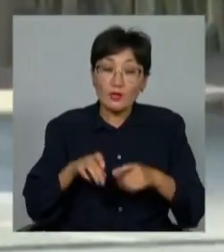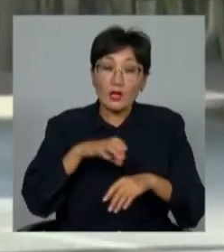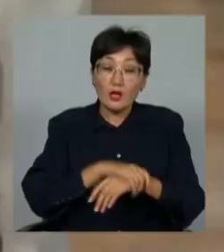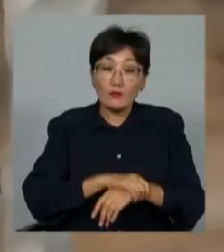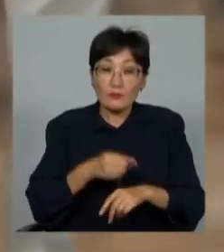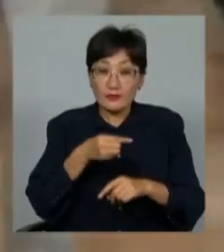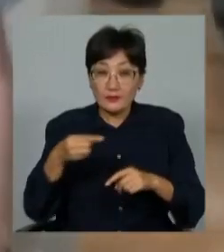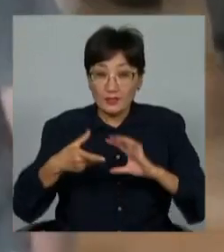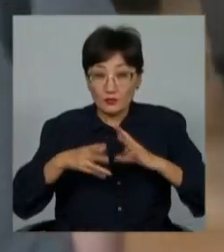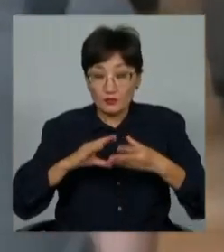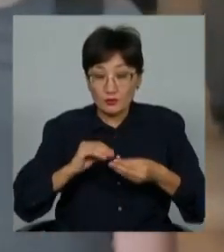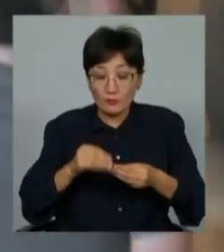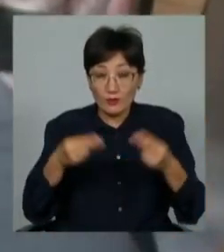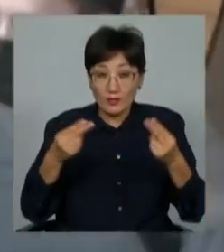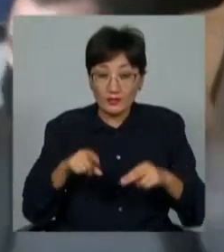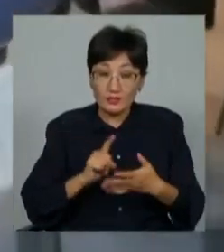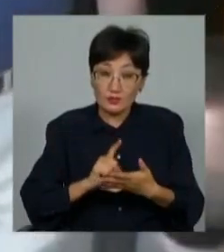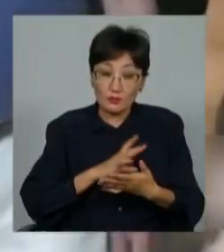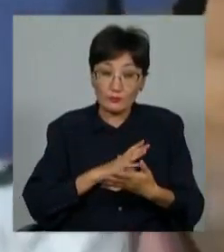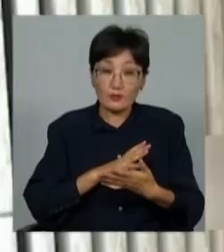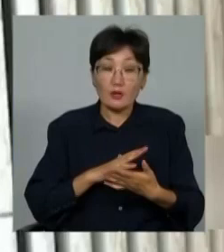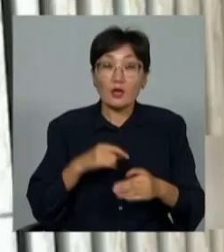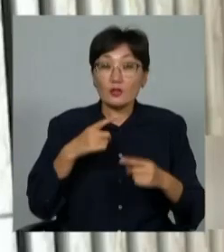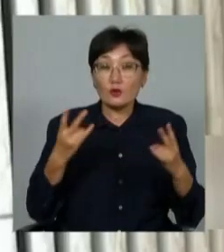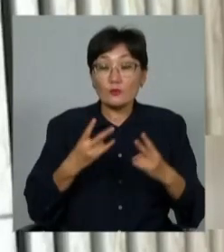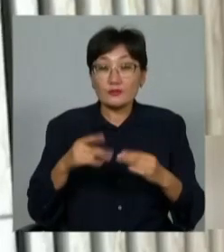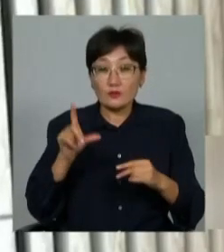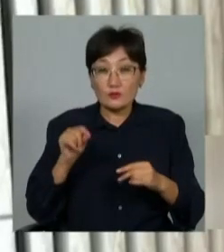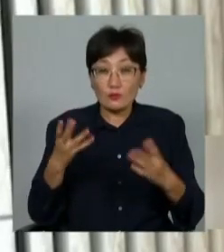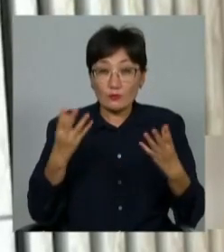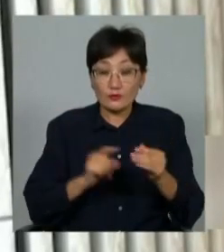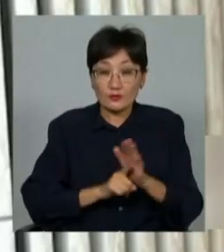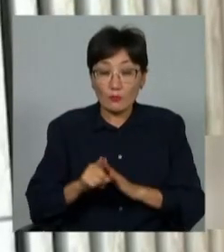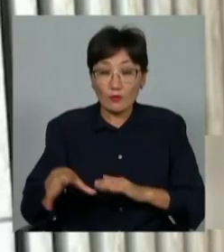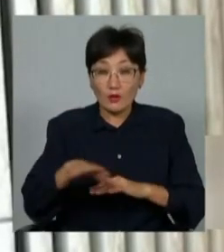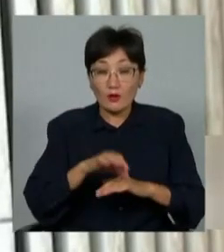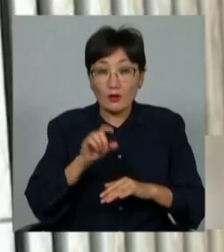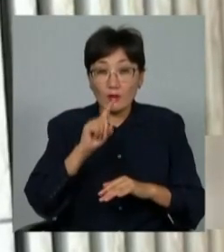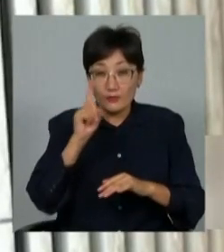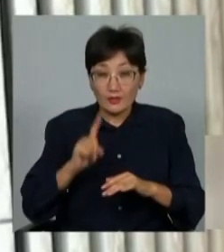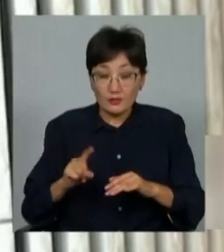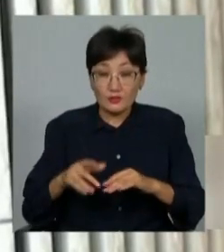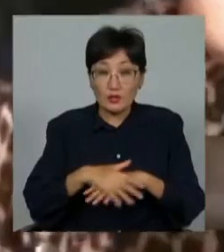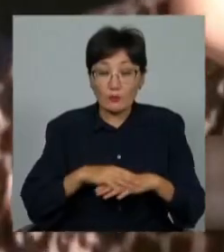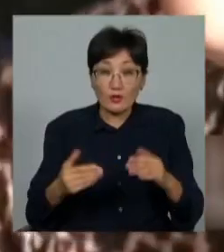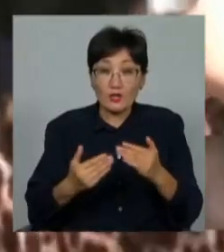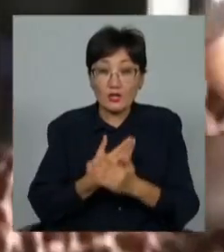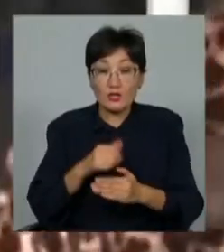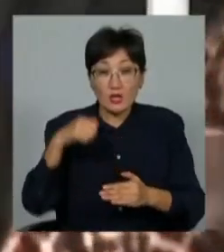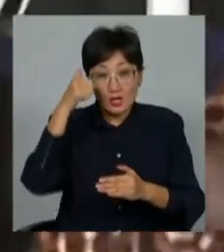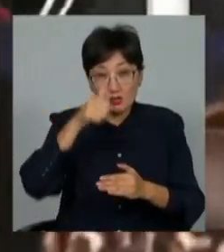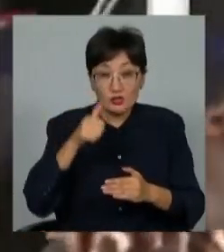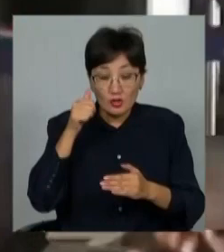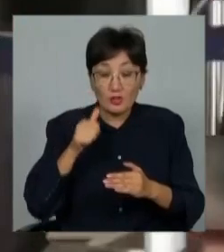теріс нәтижелі ПТР анықтамасы болуы шарт. Айта кету керек, дүйсенбіден бастап барша еврей халқының жаңа жылы Рош